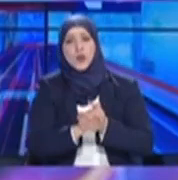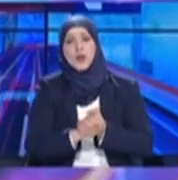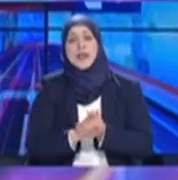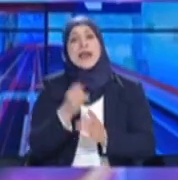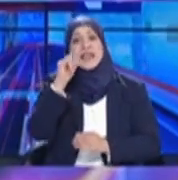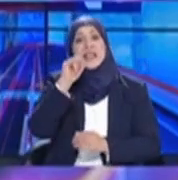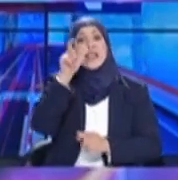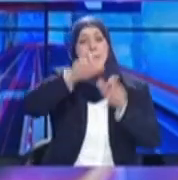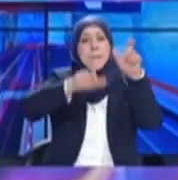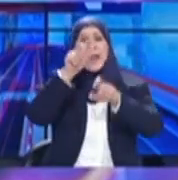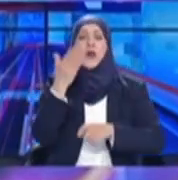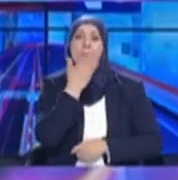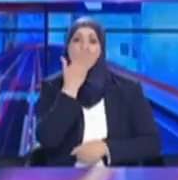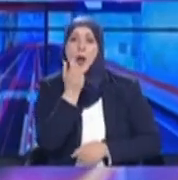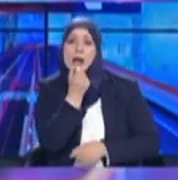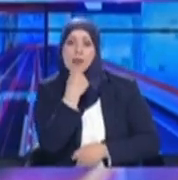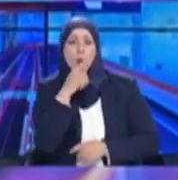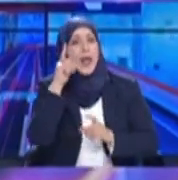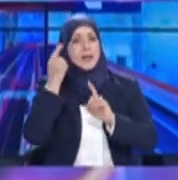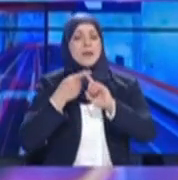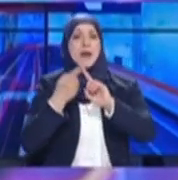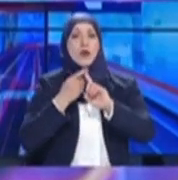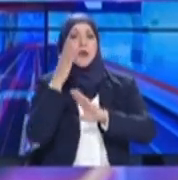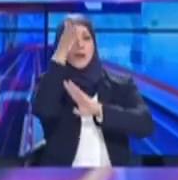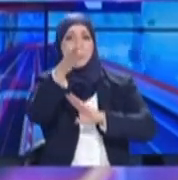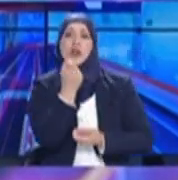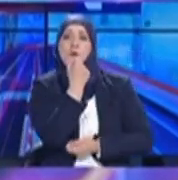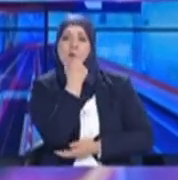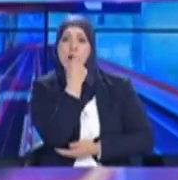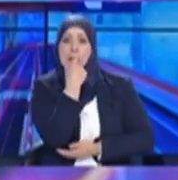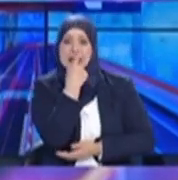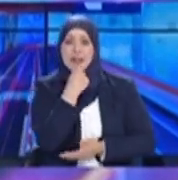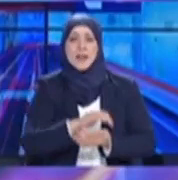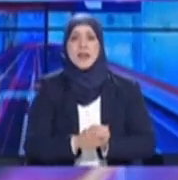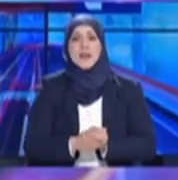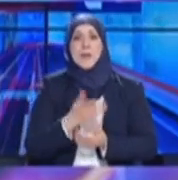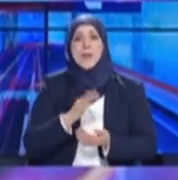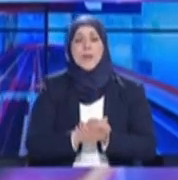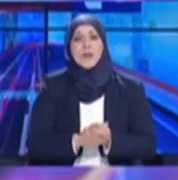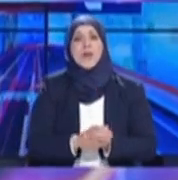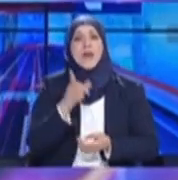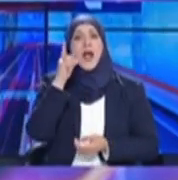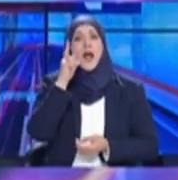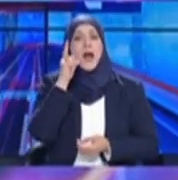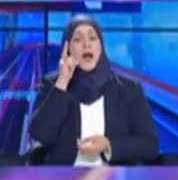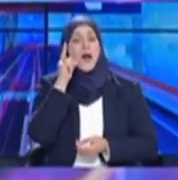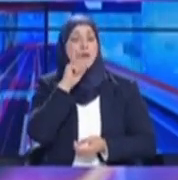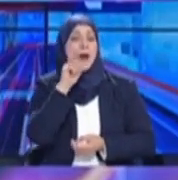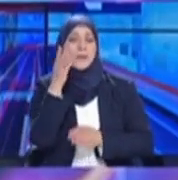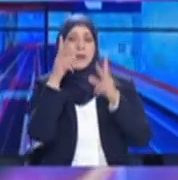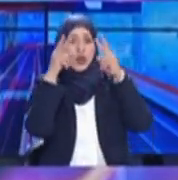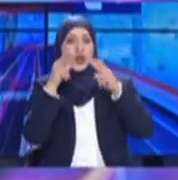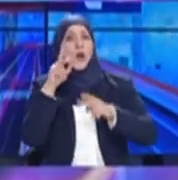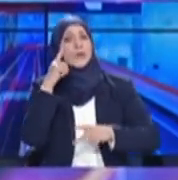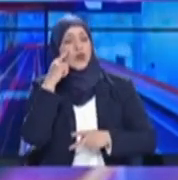فهي تعتبر الحالات الاستثنائيه ممكن يتوجهوا الى اه ال السيد اللي هي عمليا في انتظار تجمع ناجين فقد نكمل